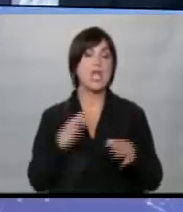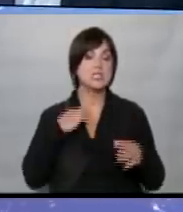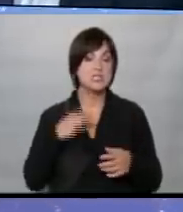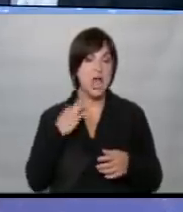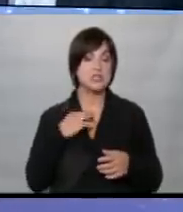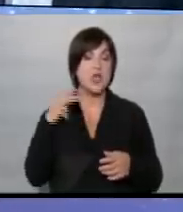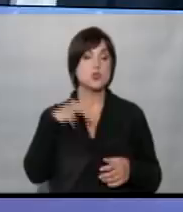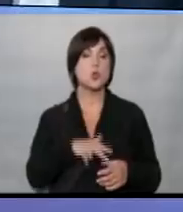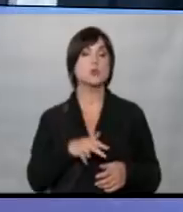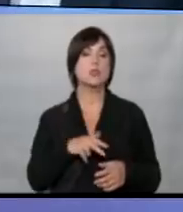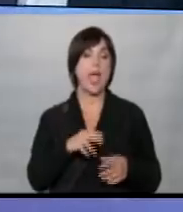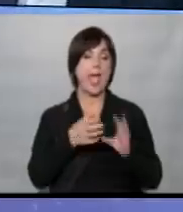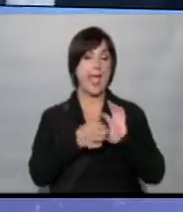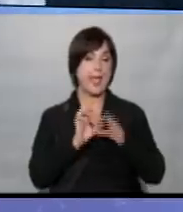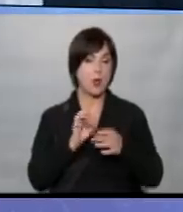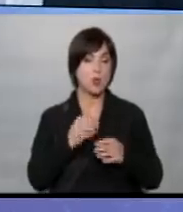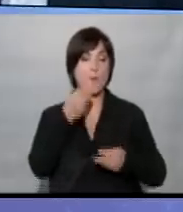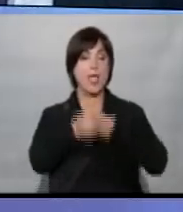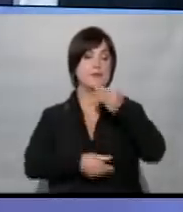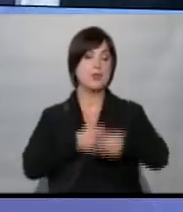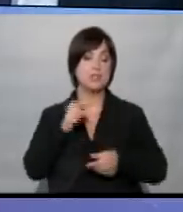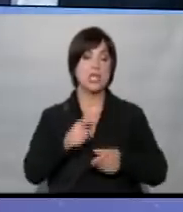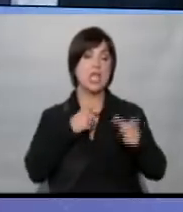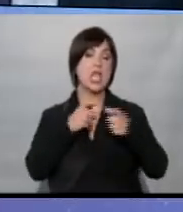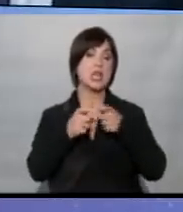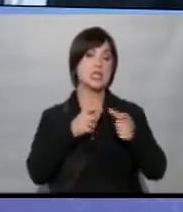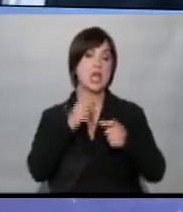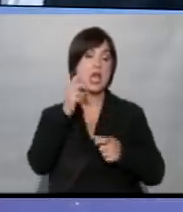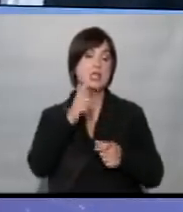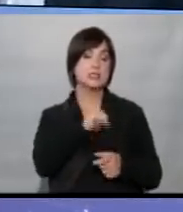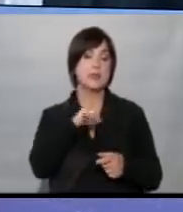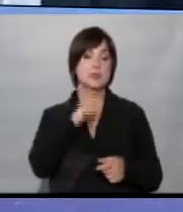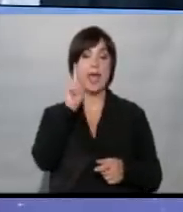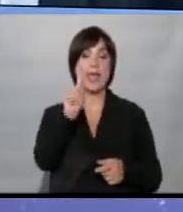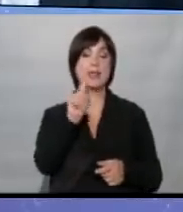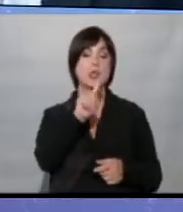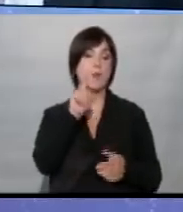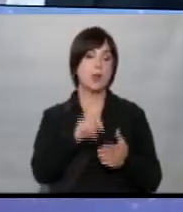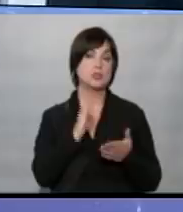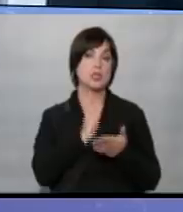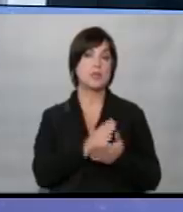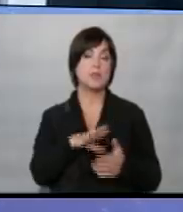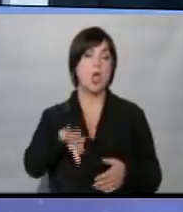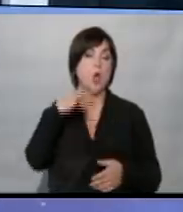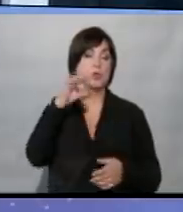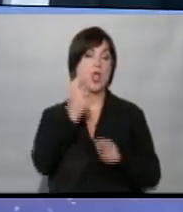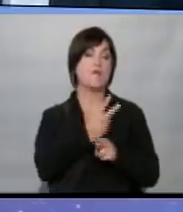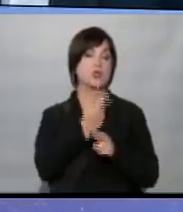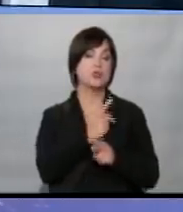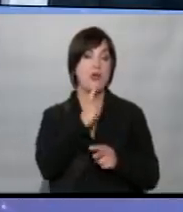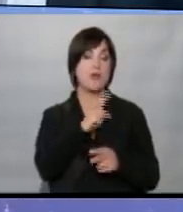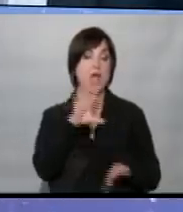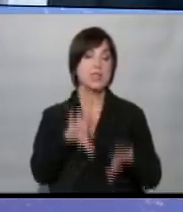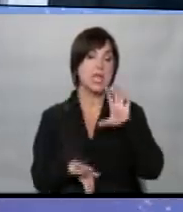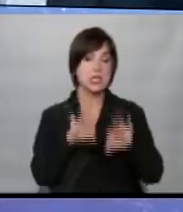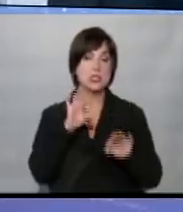здравство, социјала, економија, инвестиции, ние ќе разговараме само за едно прашање и тоа ќе бидеме повторно уникат во држава во која што на